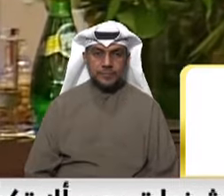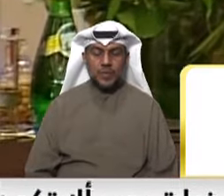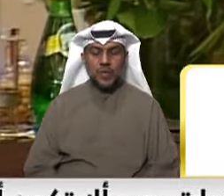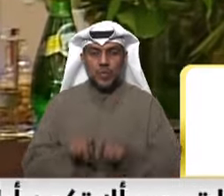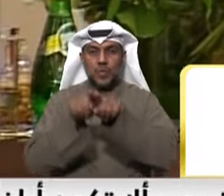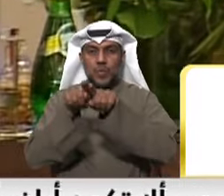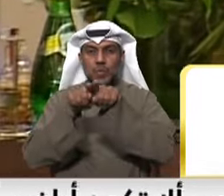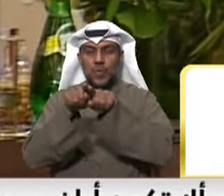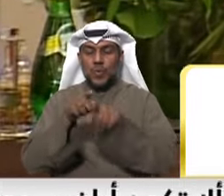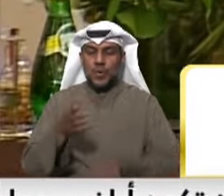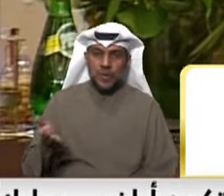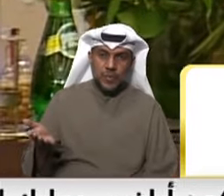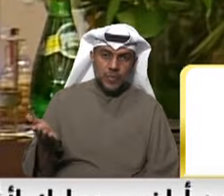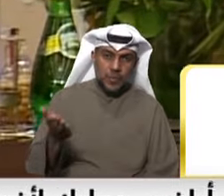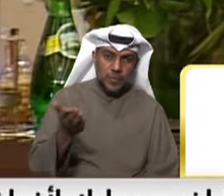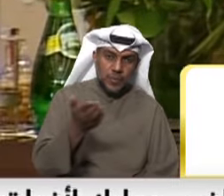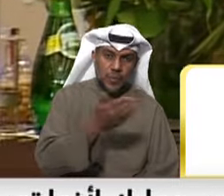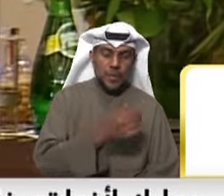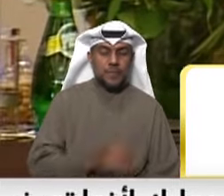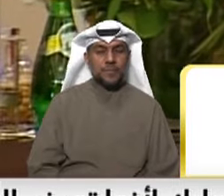إخواني